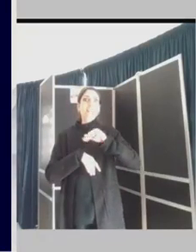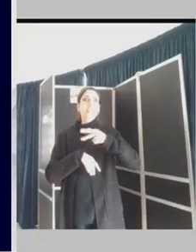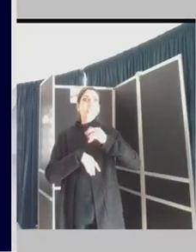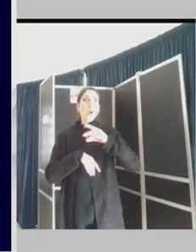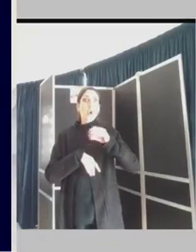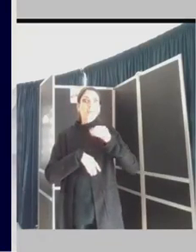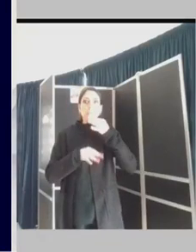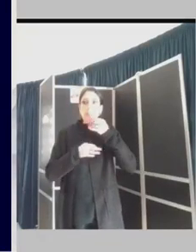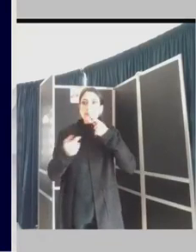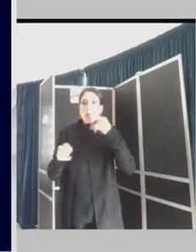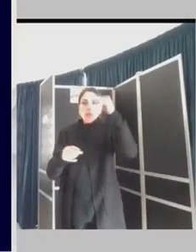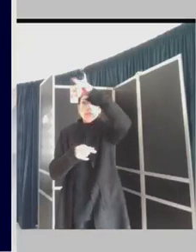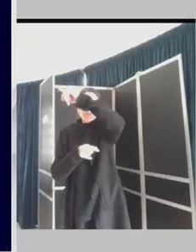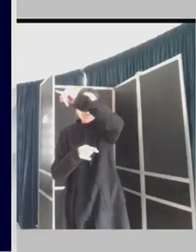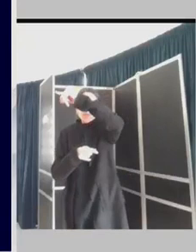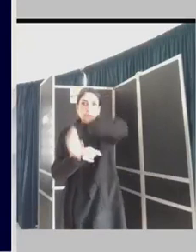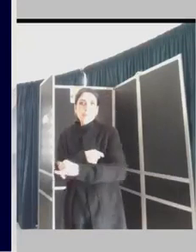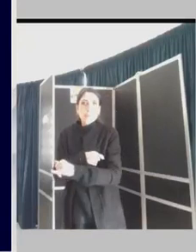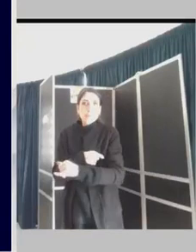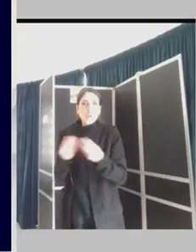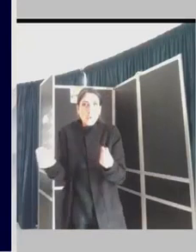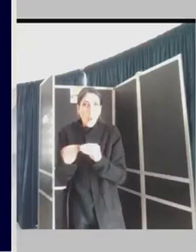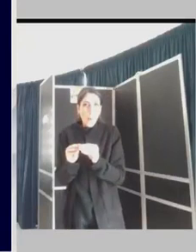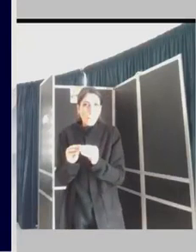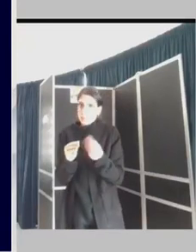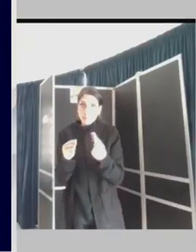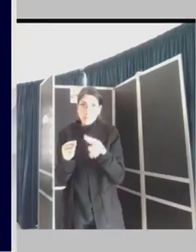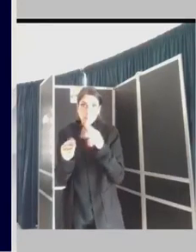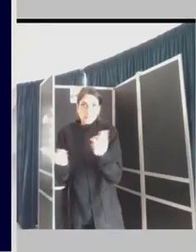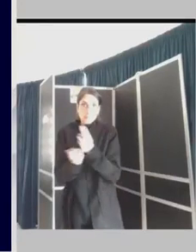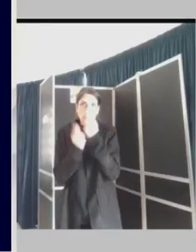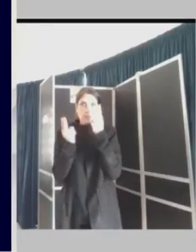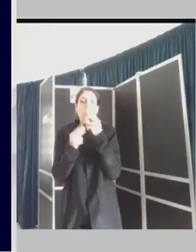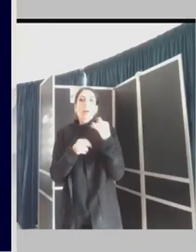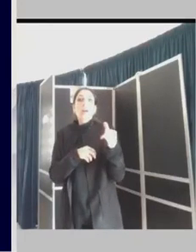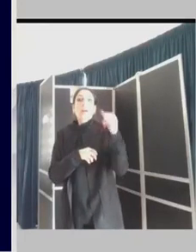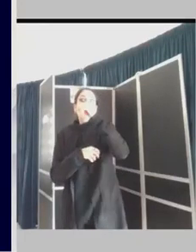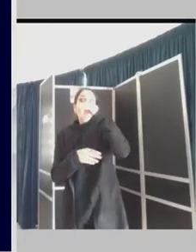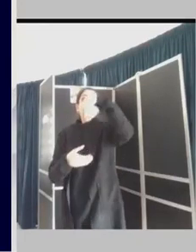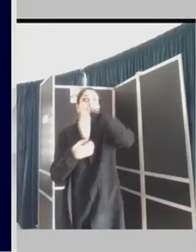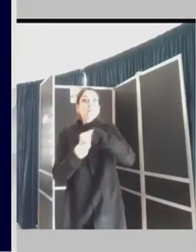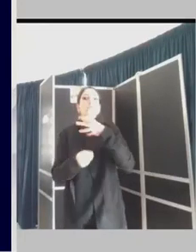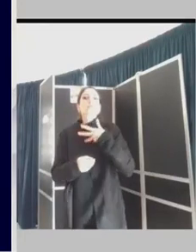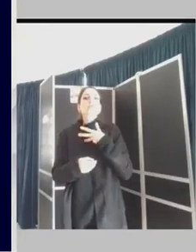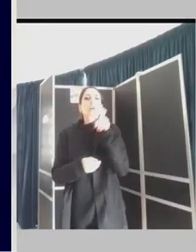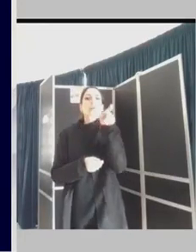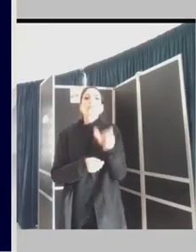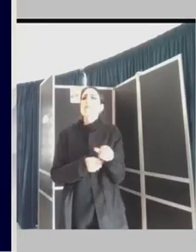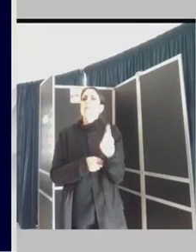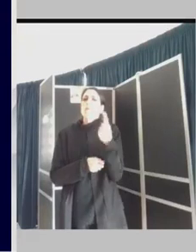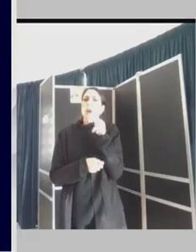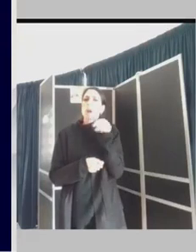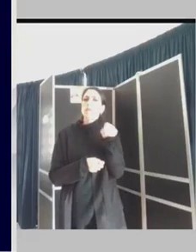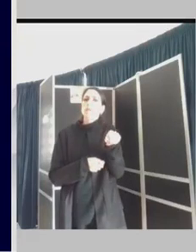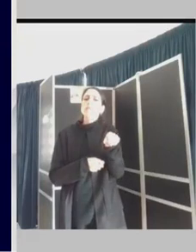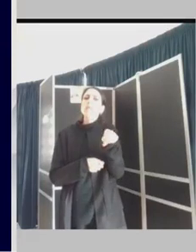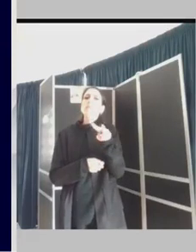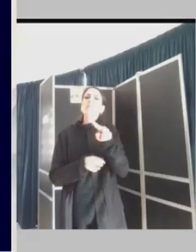quantomeno rapida, ci fu una passeggera di 27 anni che ebbe una crisi d'asma. Noi col